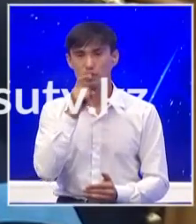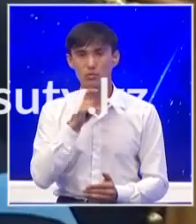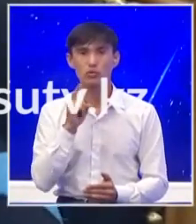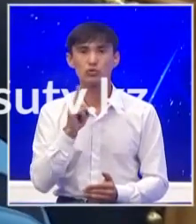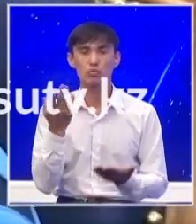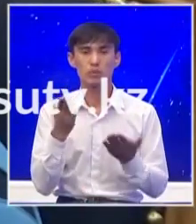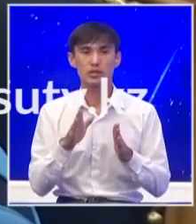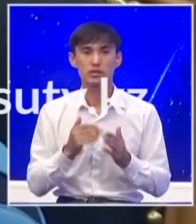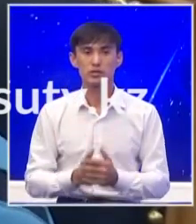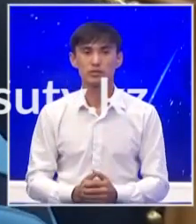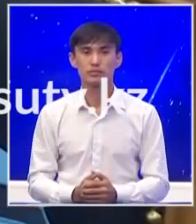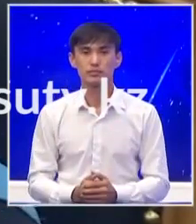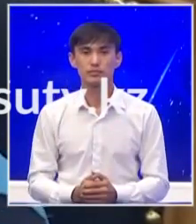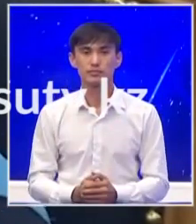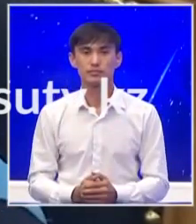произошло.